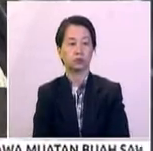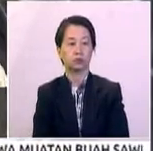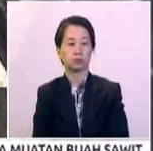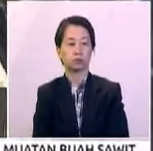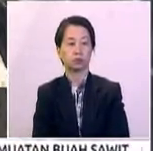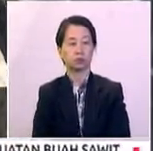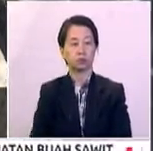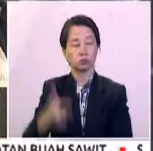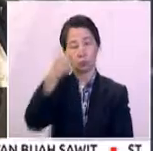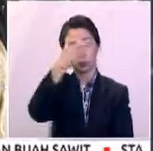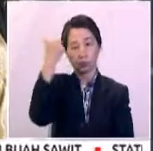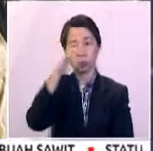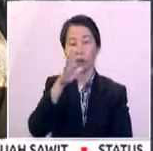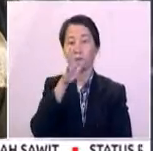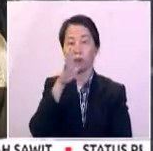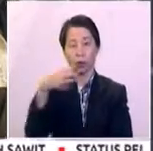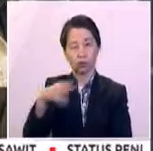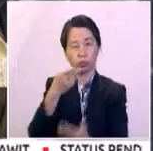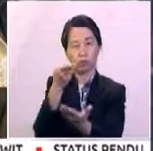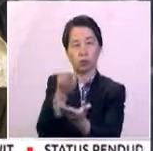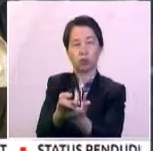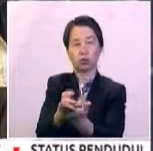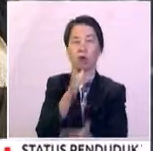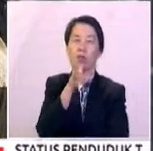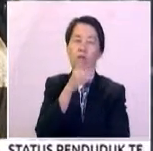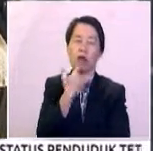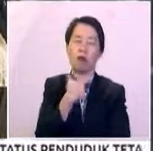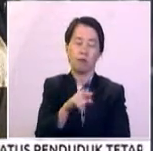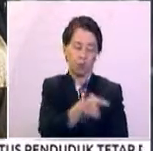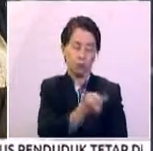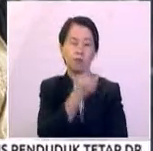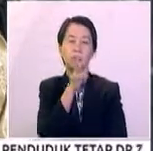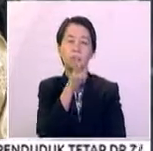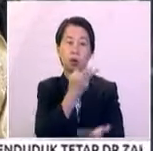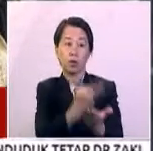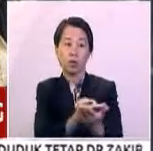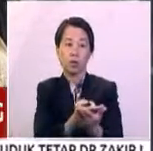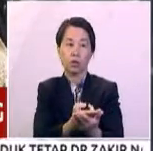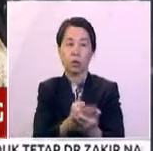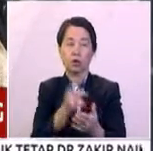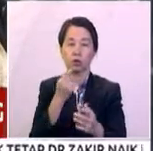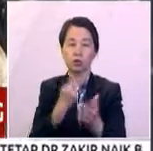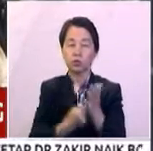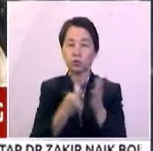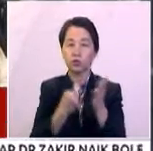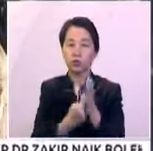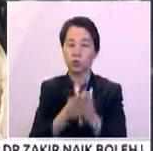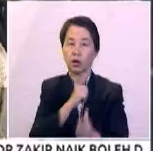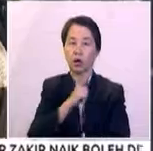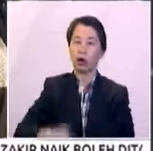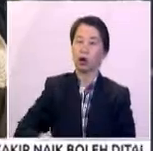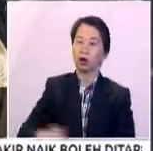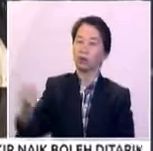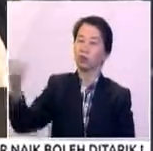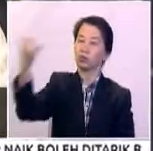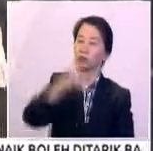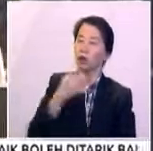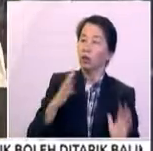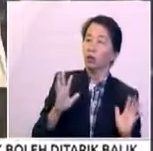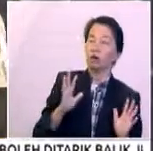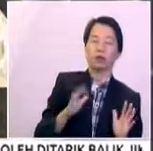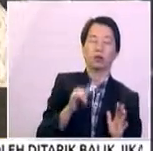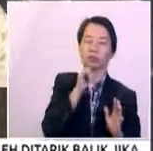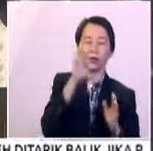Sebab mak pun dah terlantar begitu lama kan. Sekali yang nak melawat tu Agong, dia rasa percaya tak percaya macam